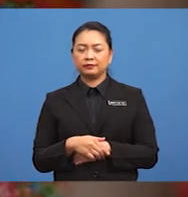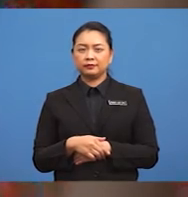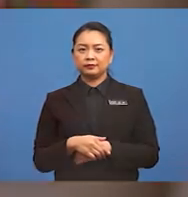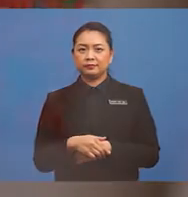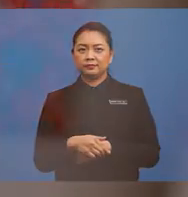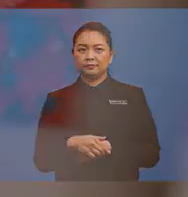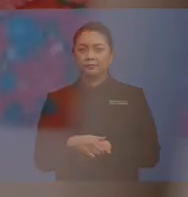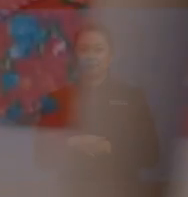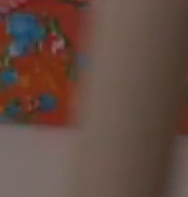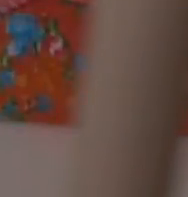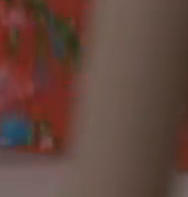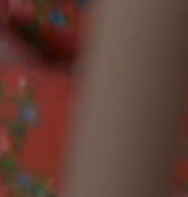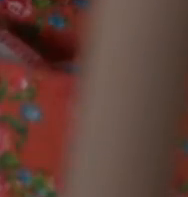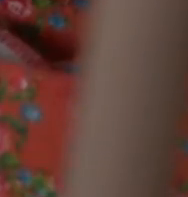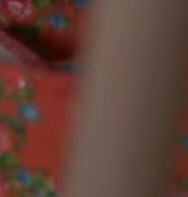badan.